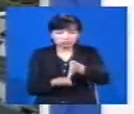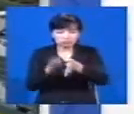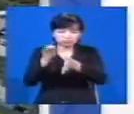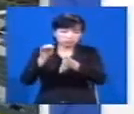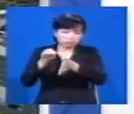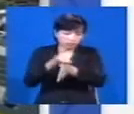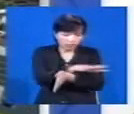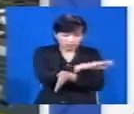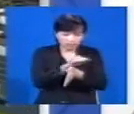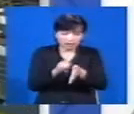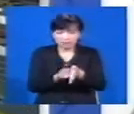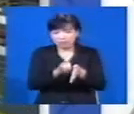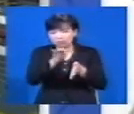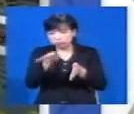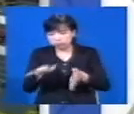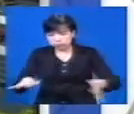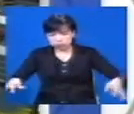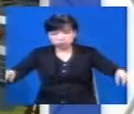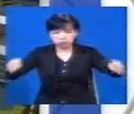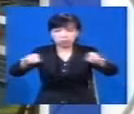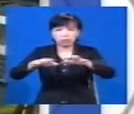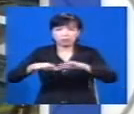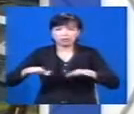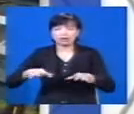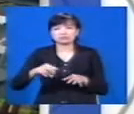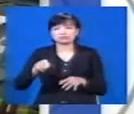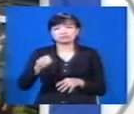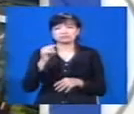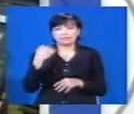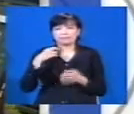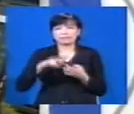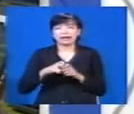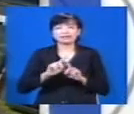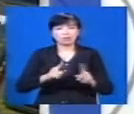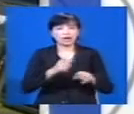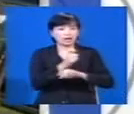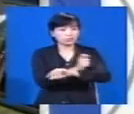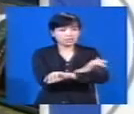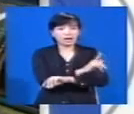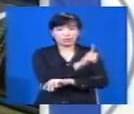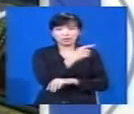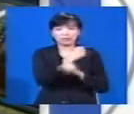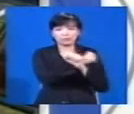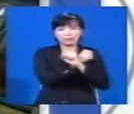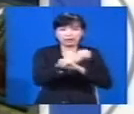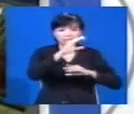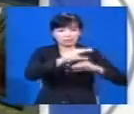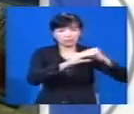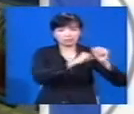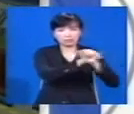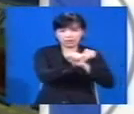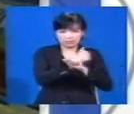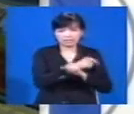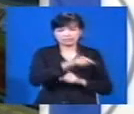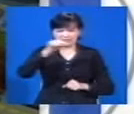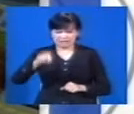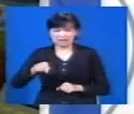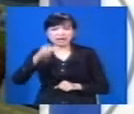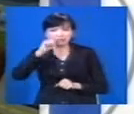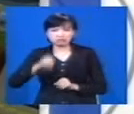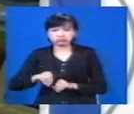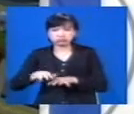แล้วก็อยู่บริเวณถนนภายในนิคมนะครับไม่ได้เข้าไปในโรงงานแต่ว่าก็ทำให้เกิดความตื่นตระหนกนะครับสิ่งที่เราทำกันก็คือว่าเรา